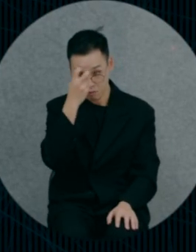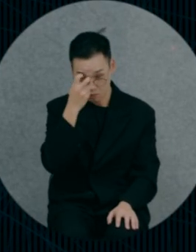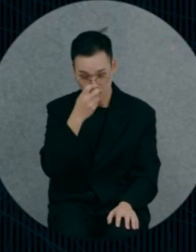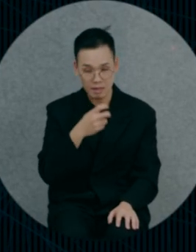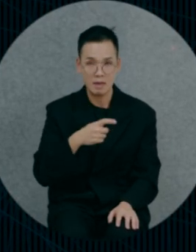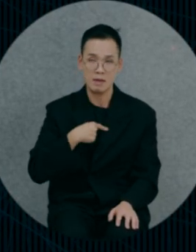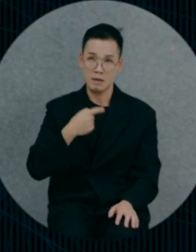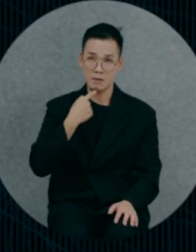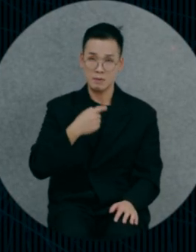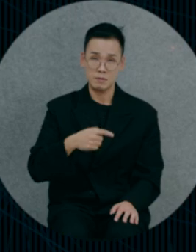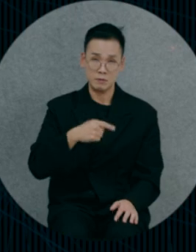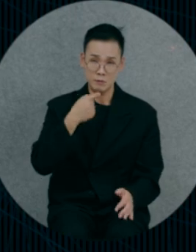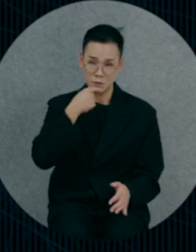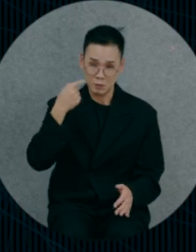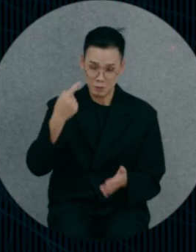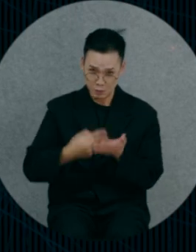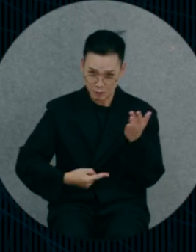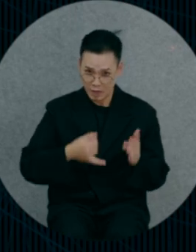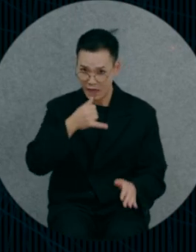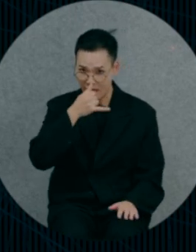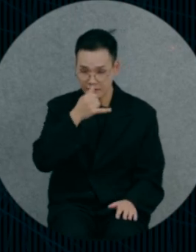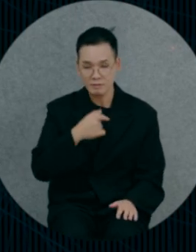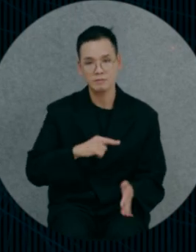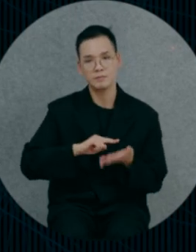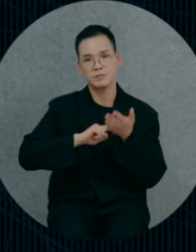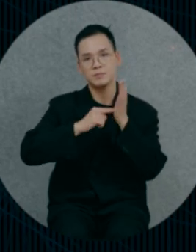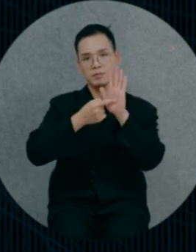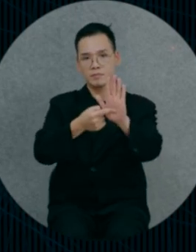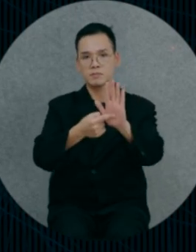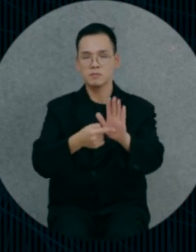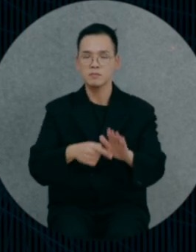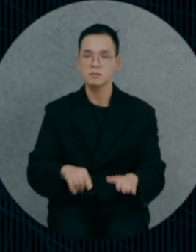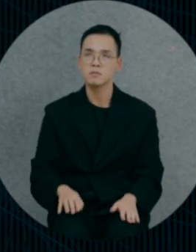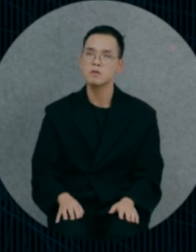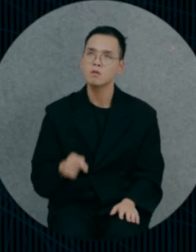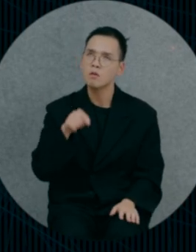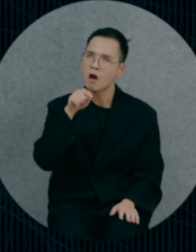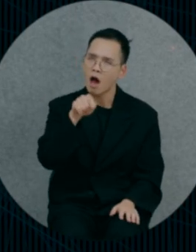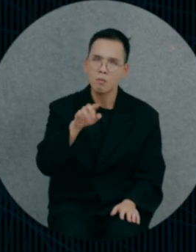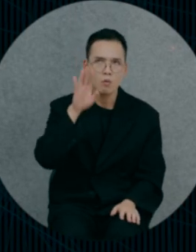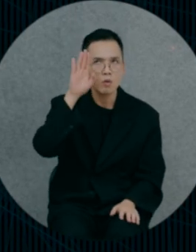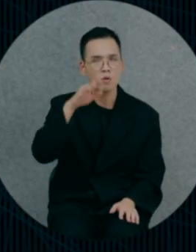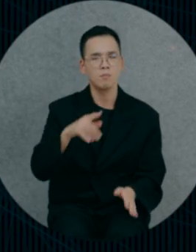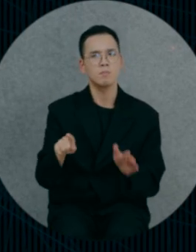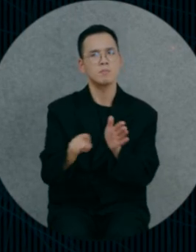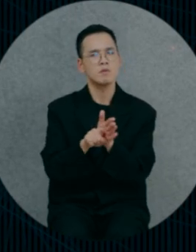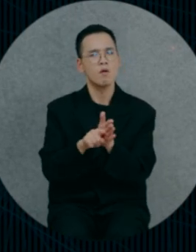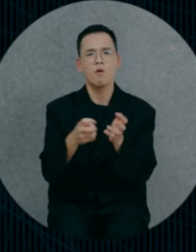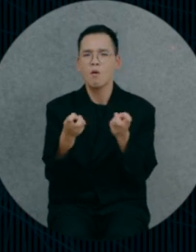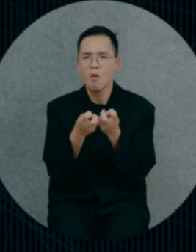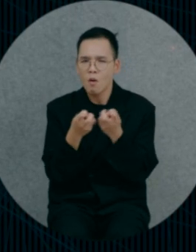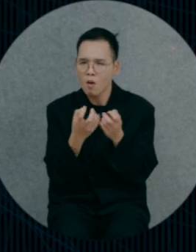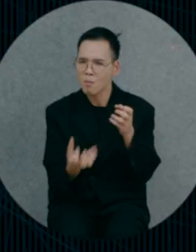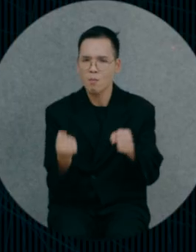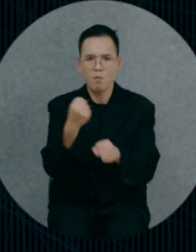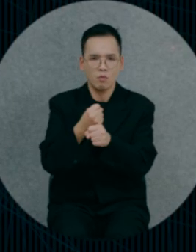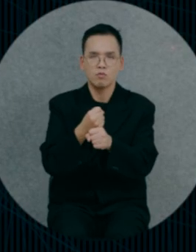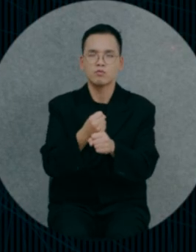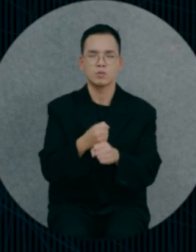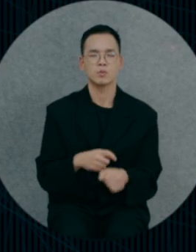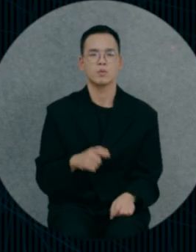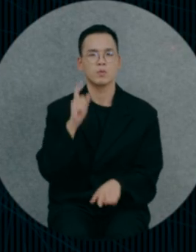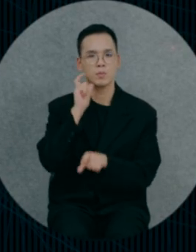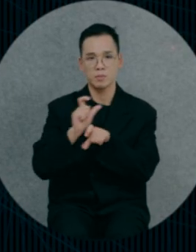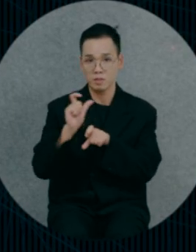조사하여 그 결과 및 조치 사항을 공개하고 조사의 객관성과 신뢰도 제고 방안을 마련할 것. 제도